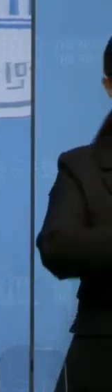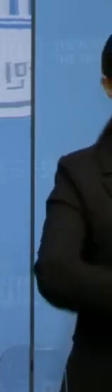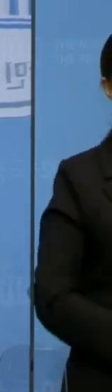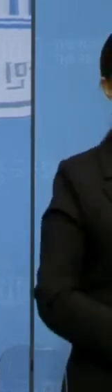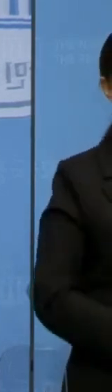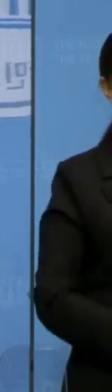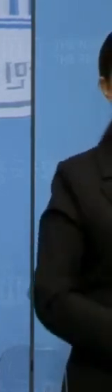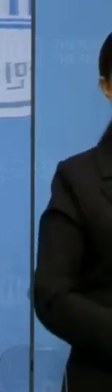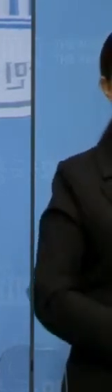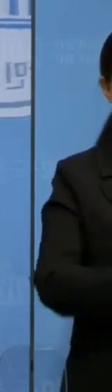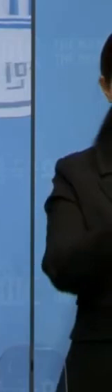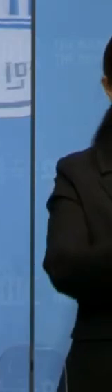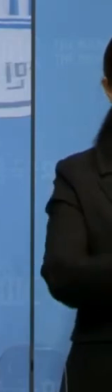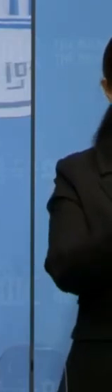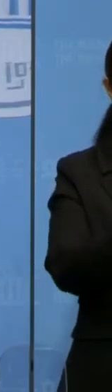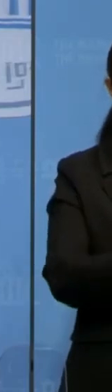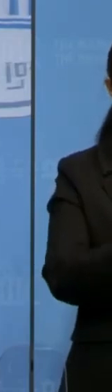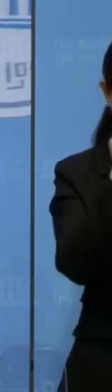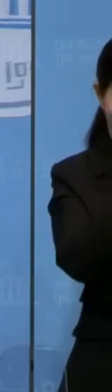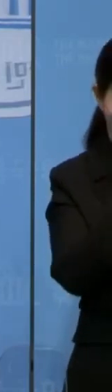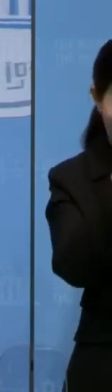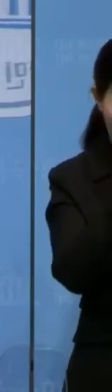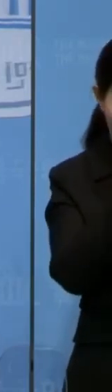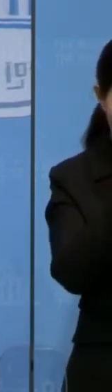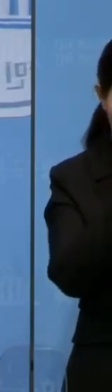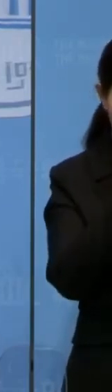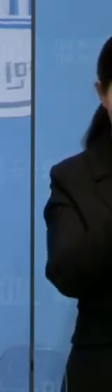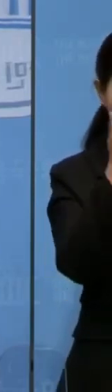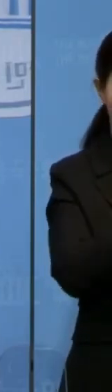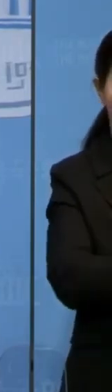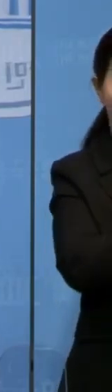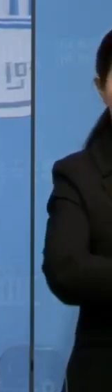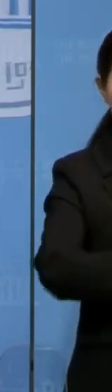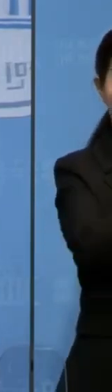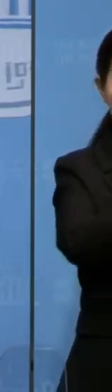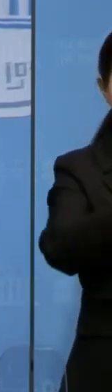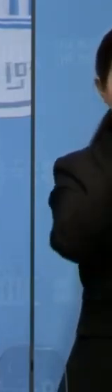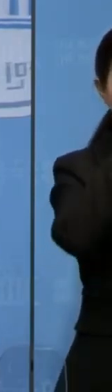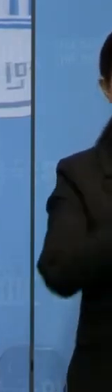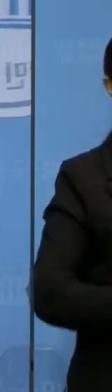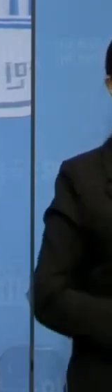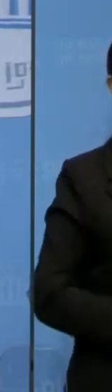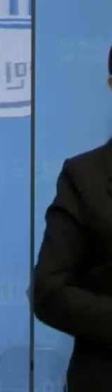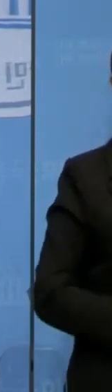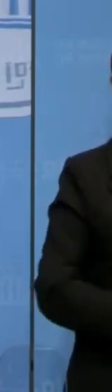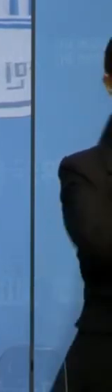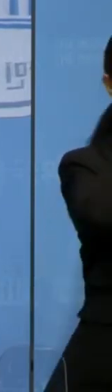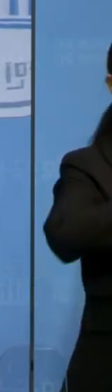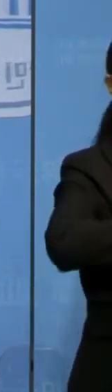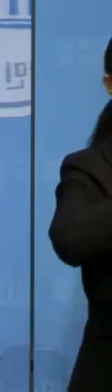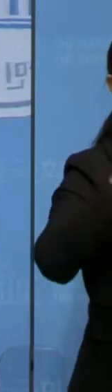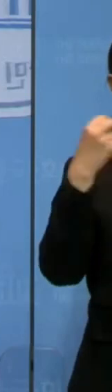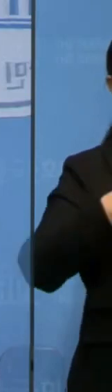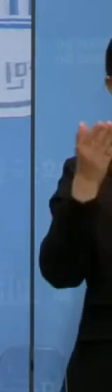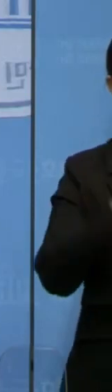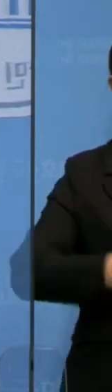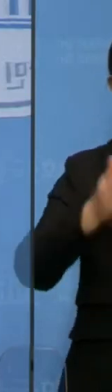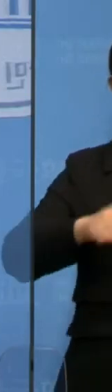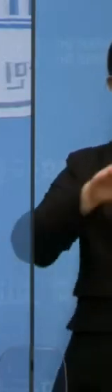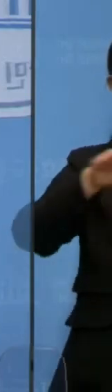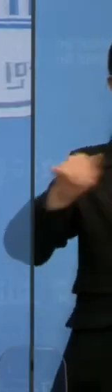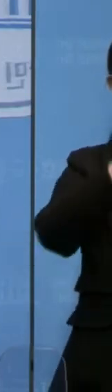평성 걸리 공정하게 하겠습니다 정의롭고 공정한 사회를 만들고 대한민국의 미래를